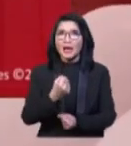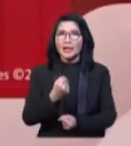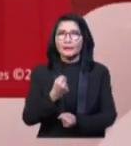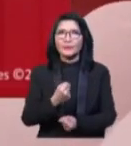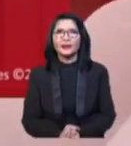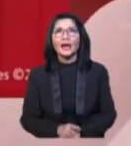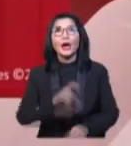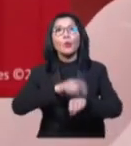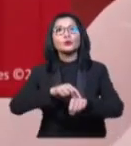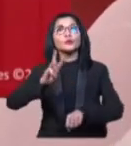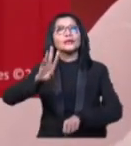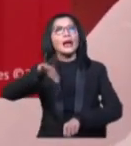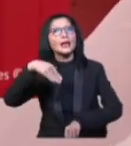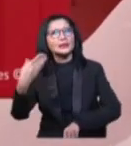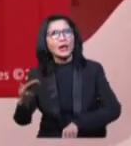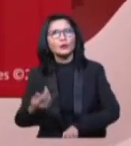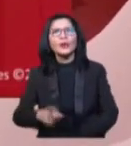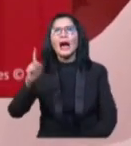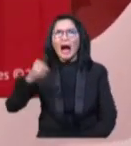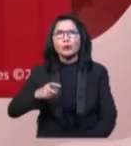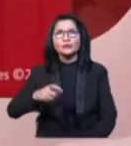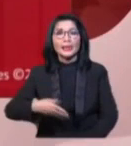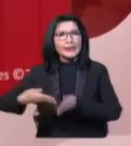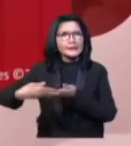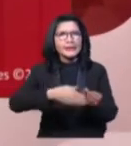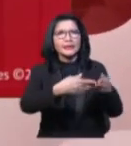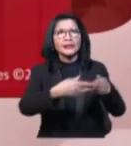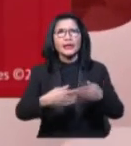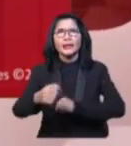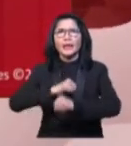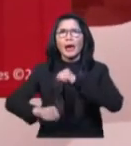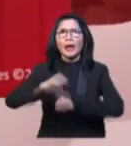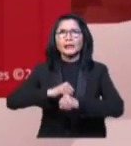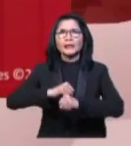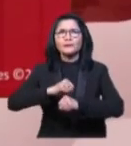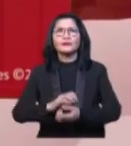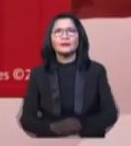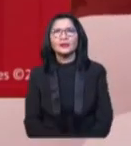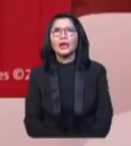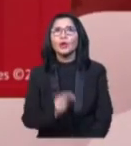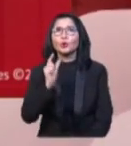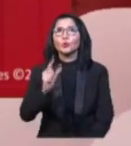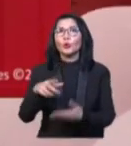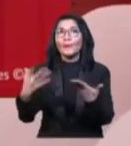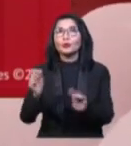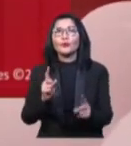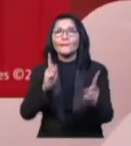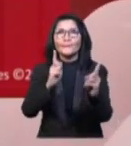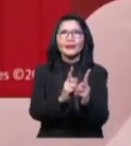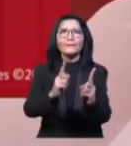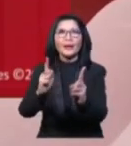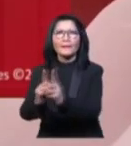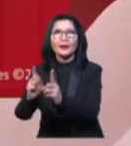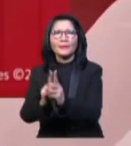karena waktu tinggal 3 tahun, jadi ini harus ada strategi yang proaktif, jemput bola, untuk melakukan pendampingan,